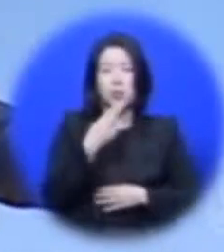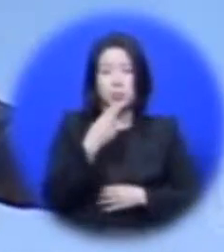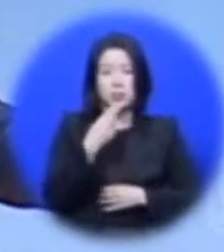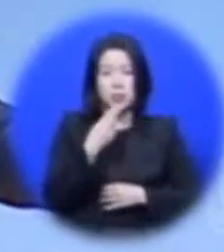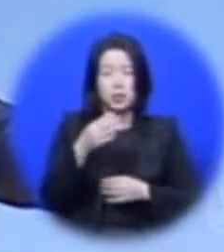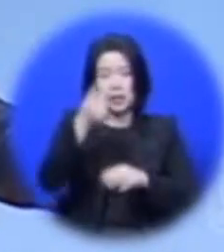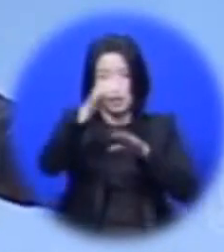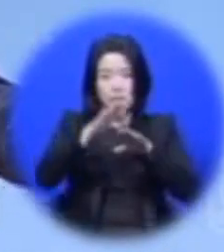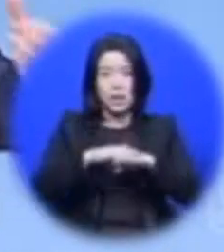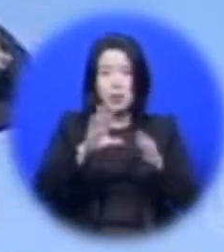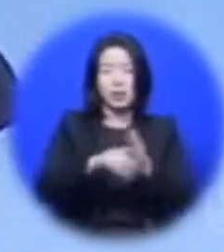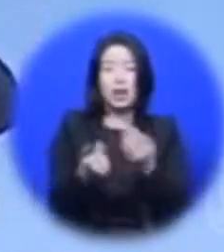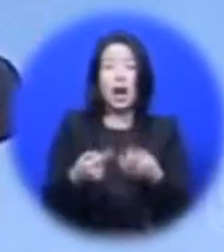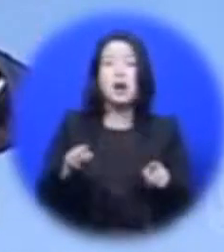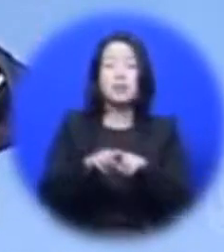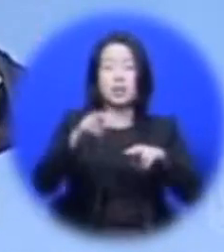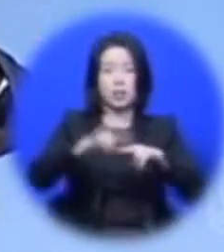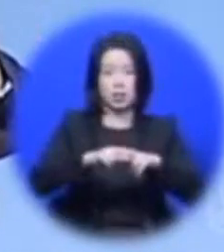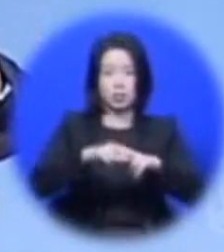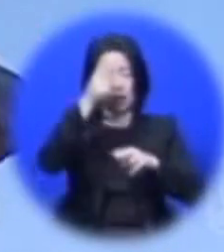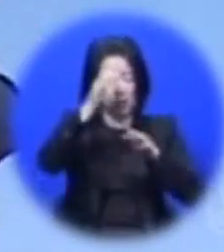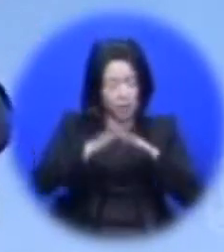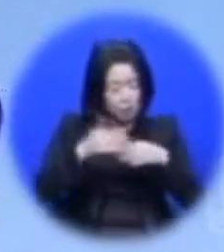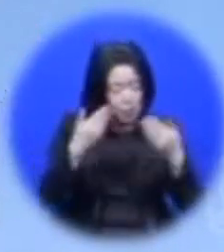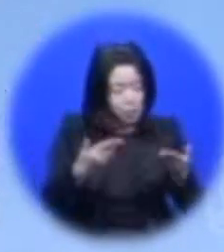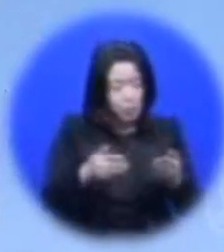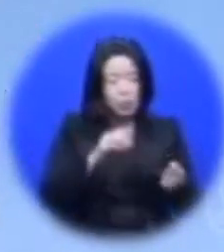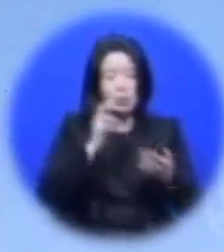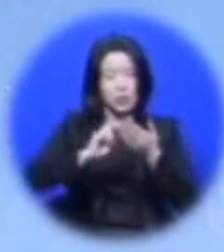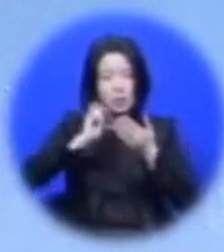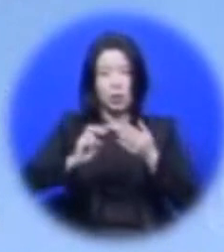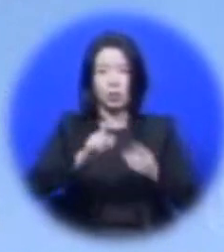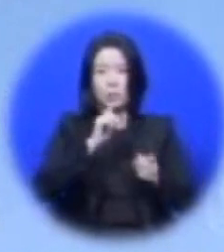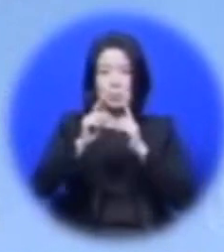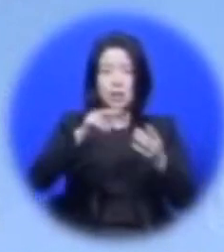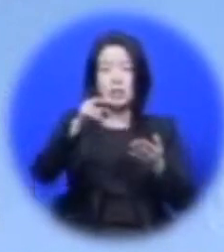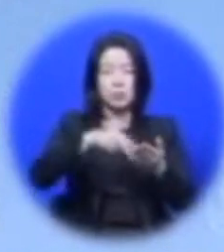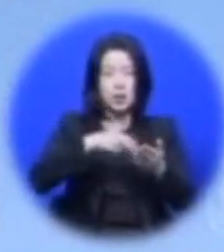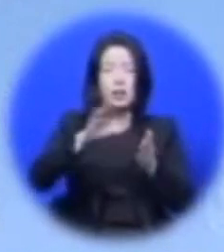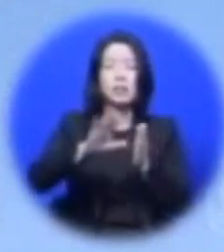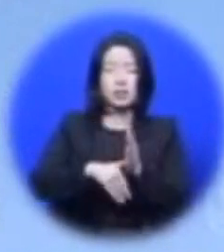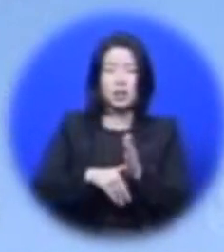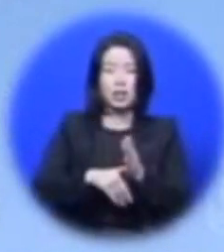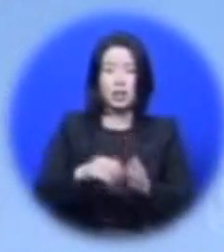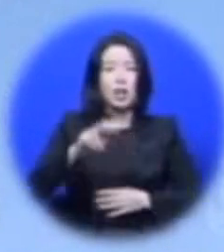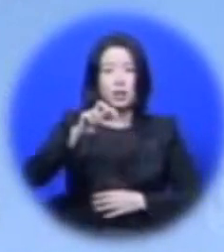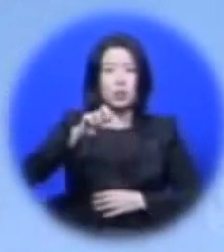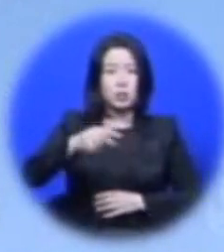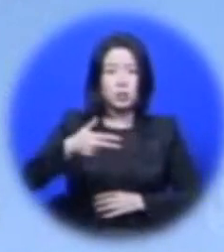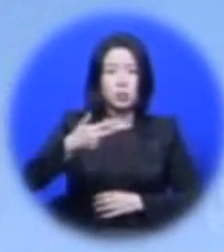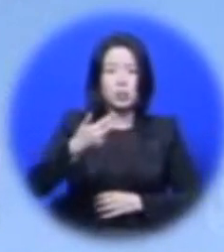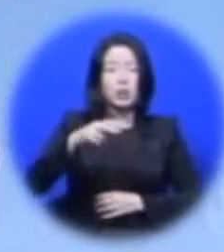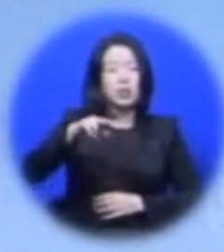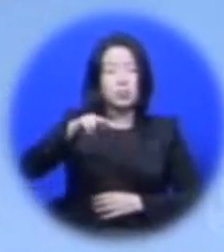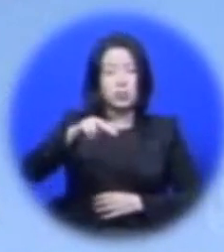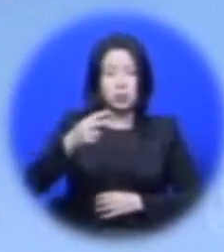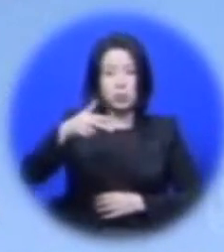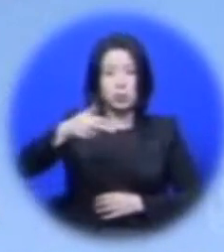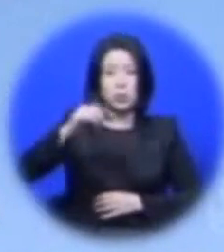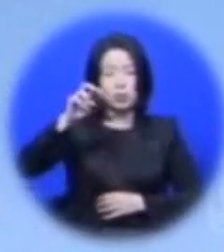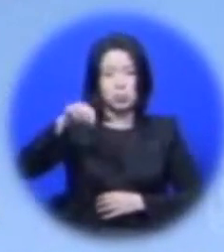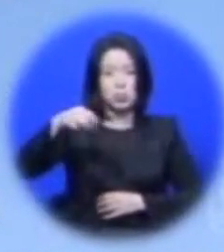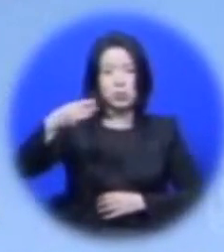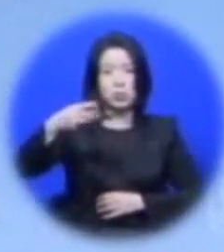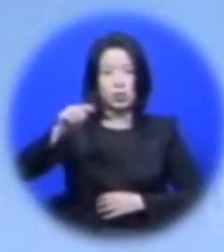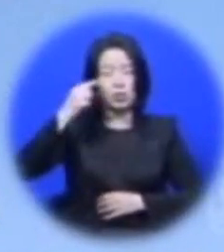거죠. 예배를 드리고 찬송을 부르고 말씀을 읽는데 이 조지 밀러의 마음에 너무나 놀라운